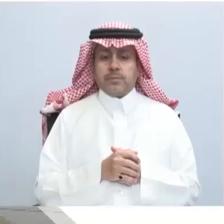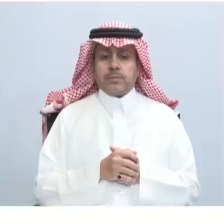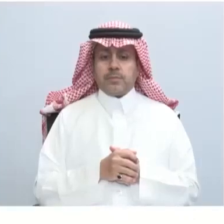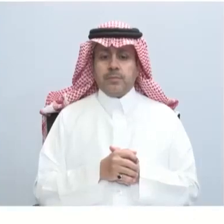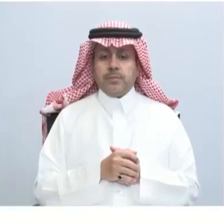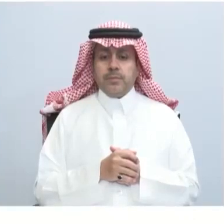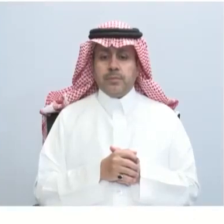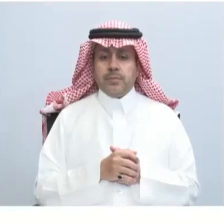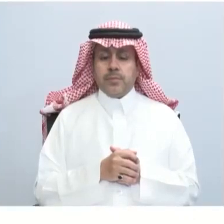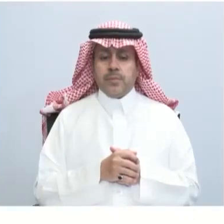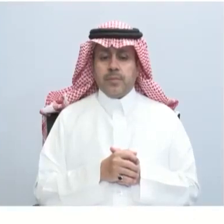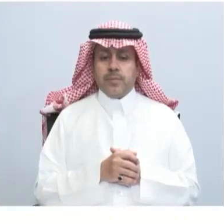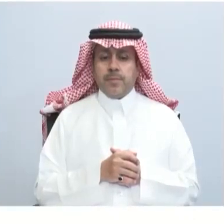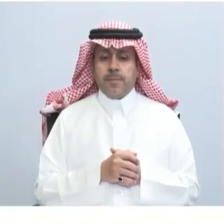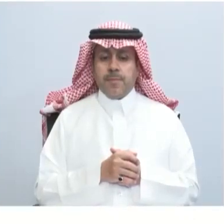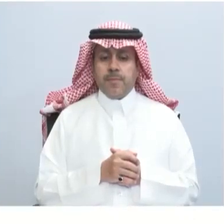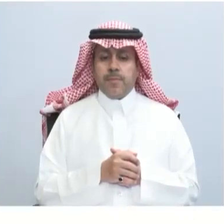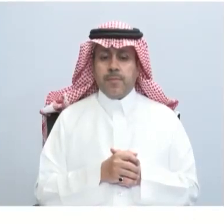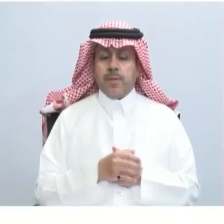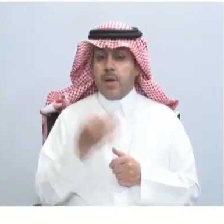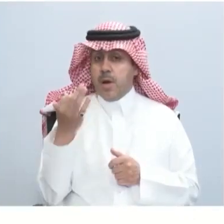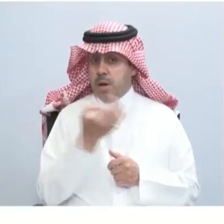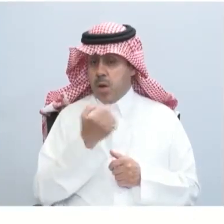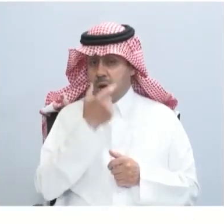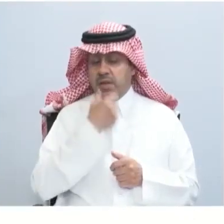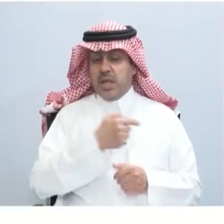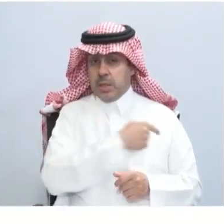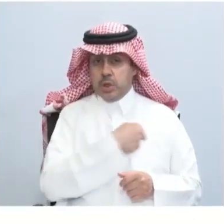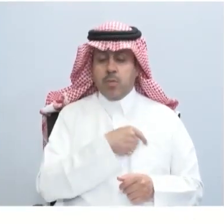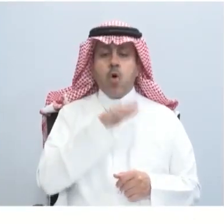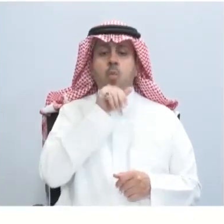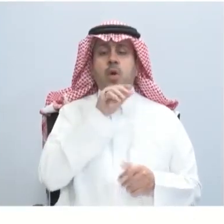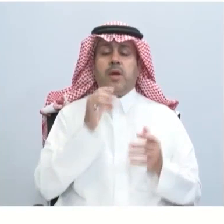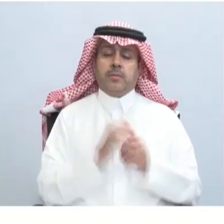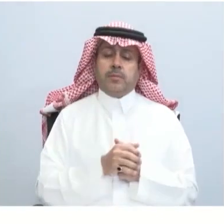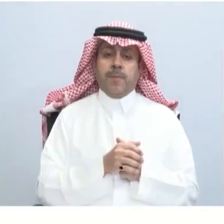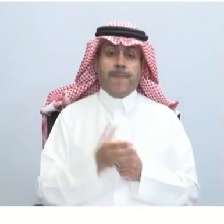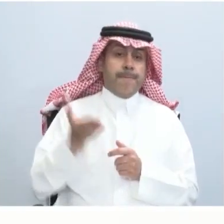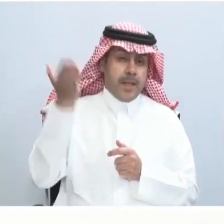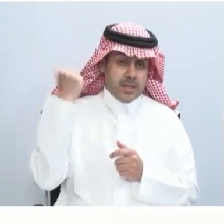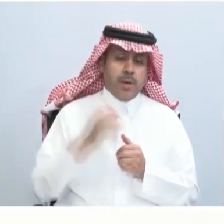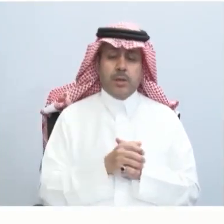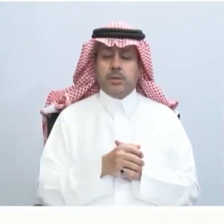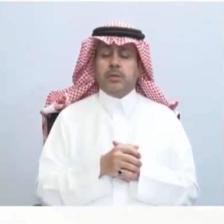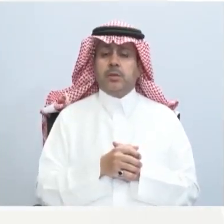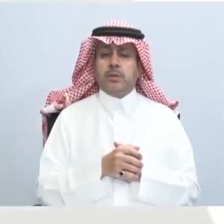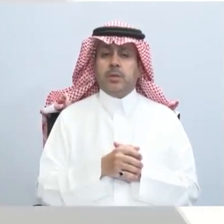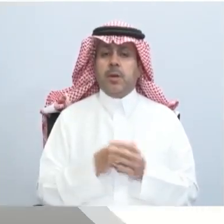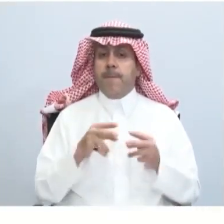السلام راوي الحديث راوي الحديث ابو هريره سبقنا لنا